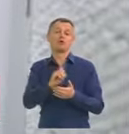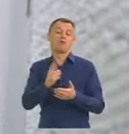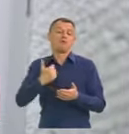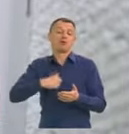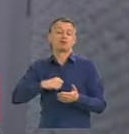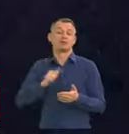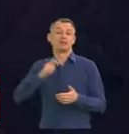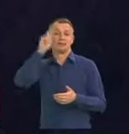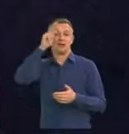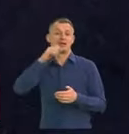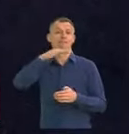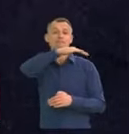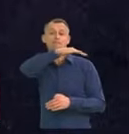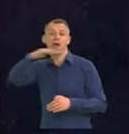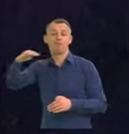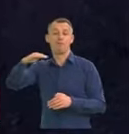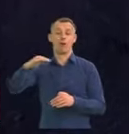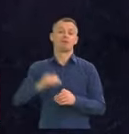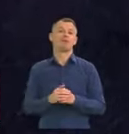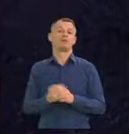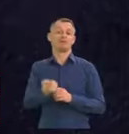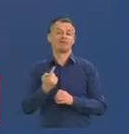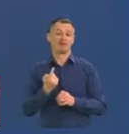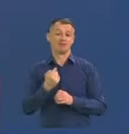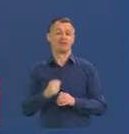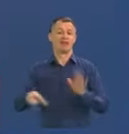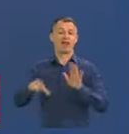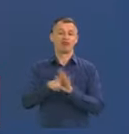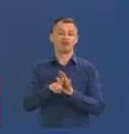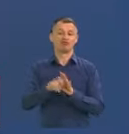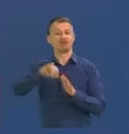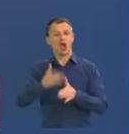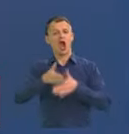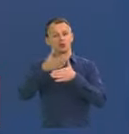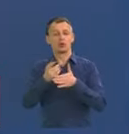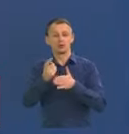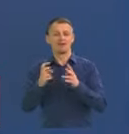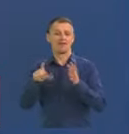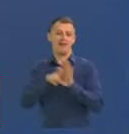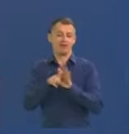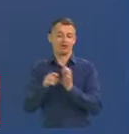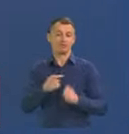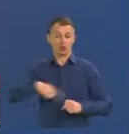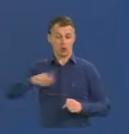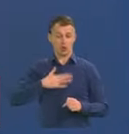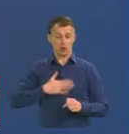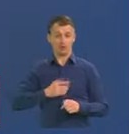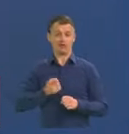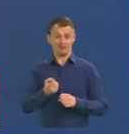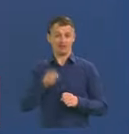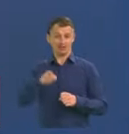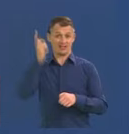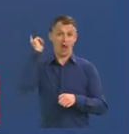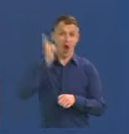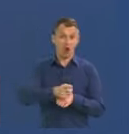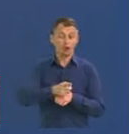plafoanelor și a compensărilor din lege. Ne dorim ca și pe această ordonanță facturile care